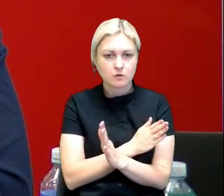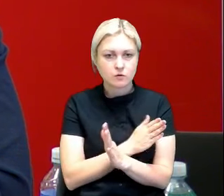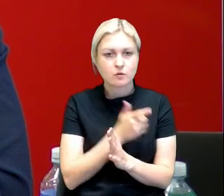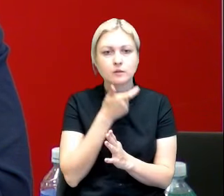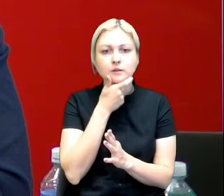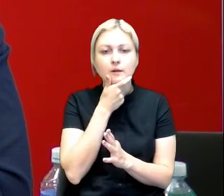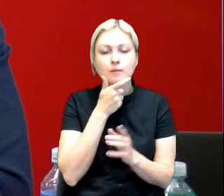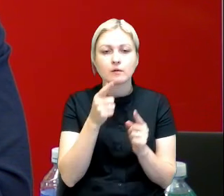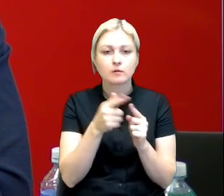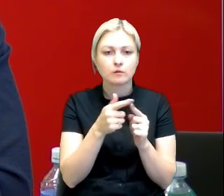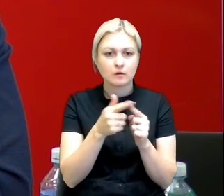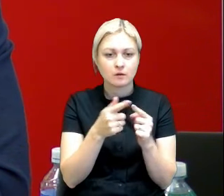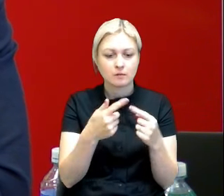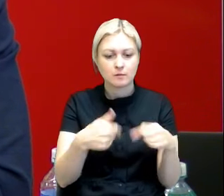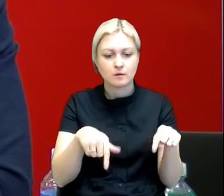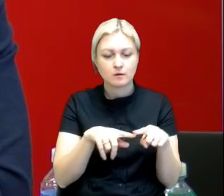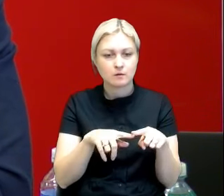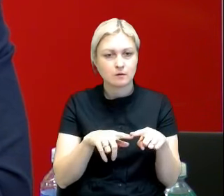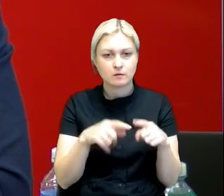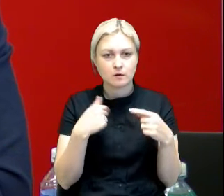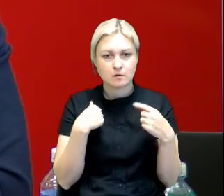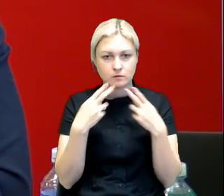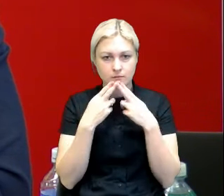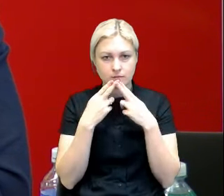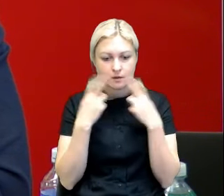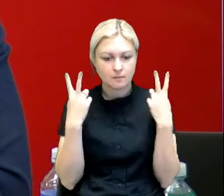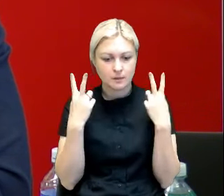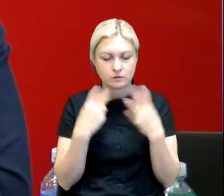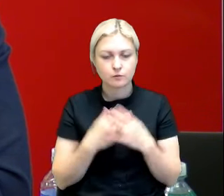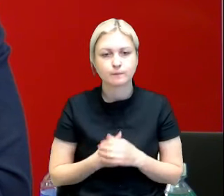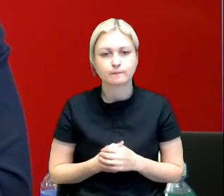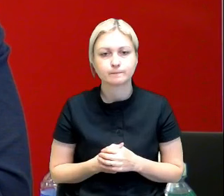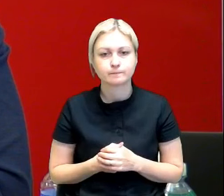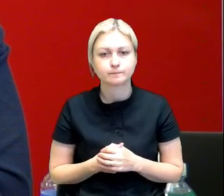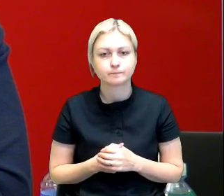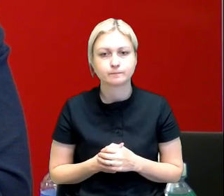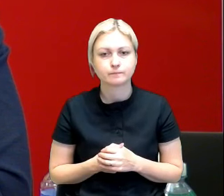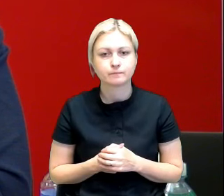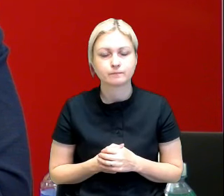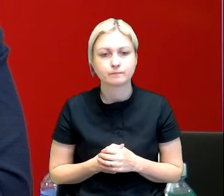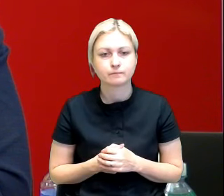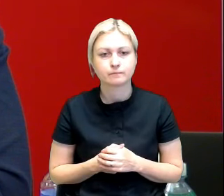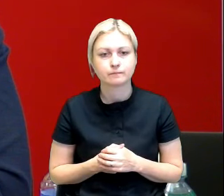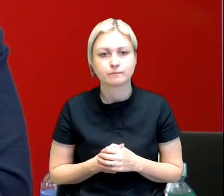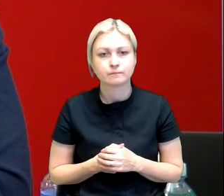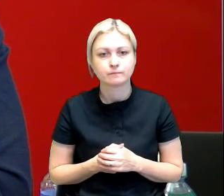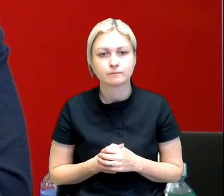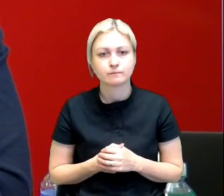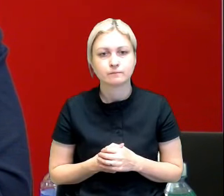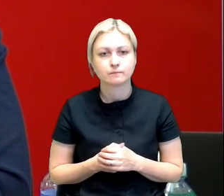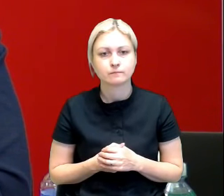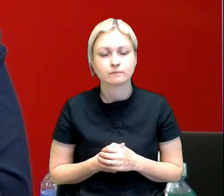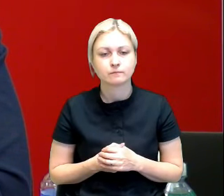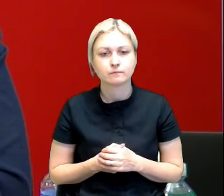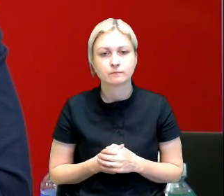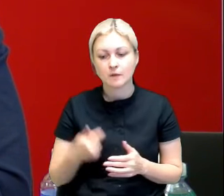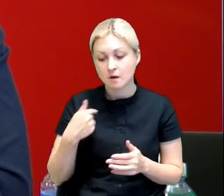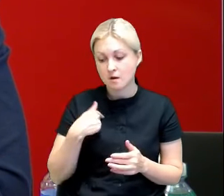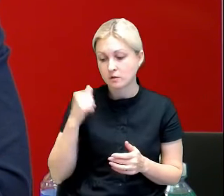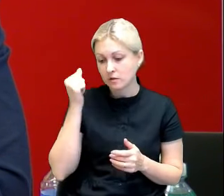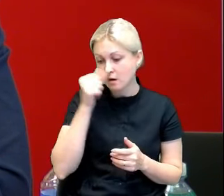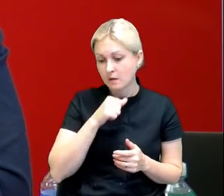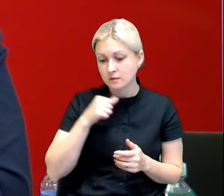srityje ne ne nemačiau iš kur yra pateikta kad būtent aš asmeniškai